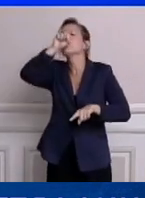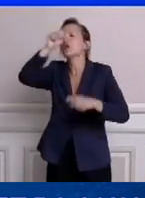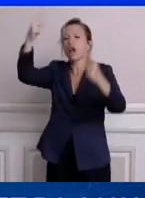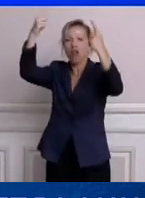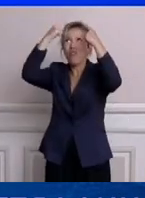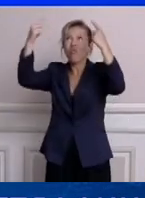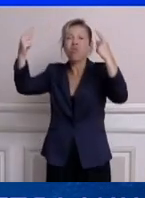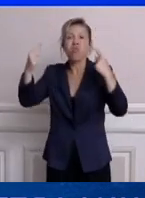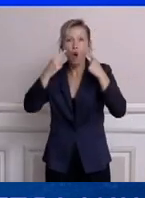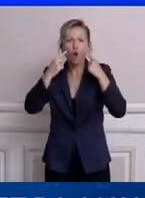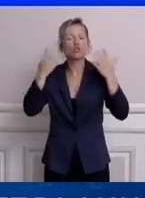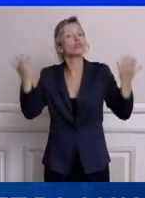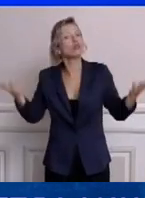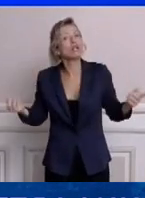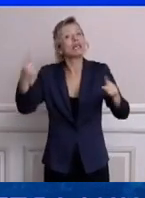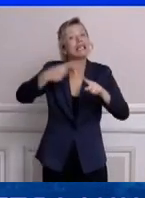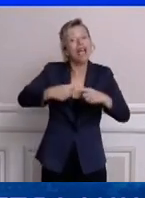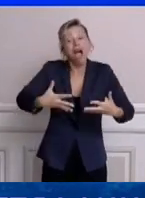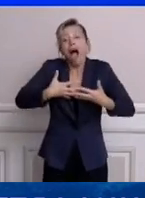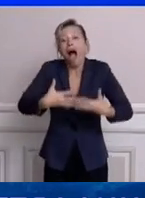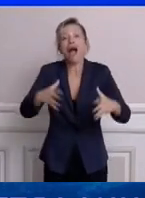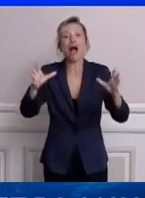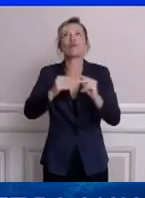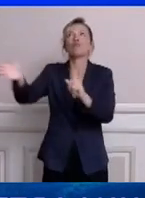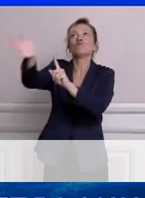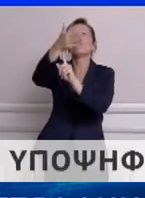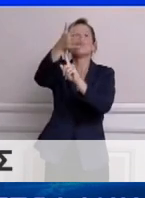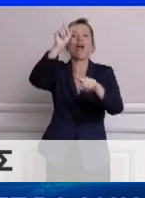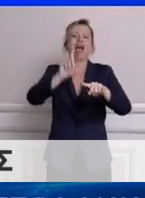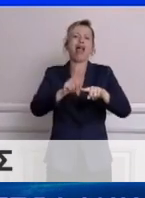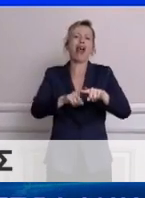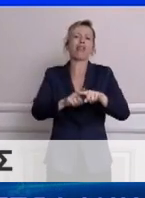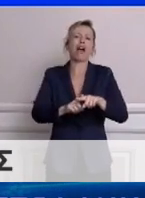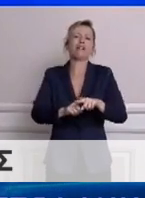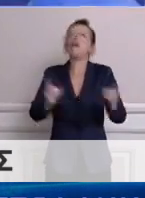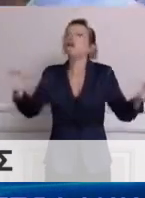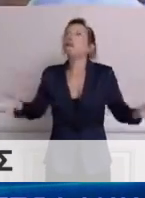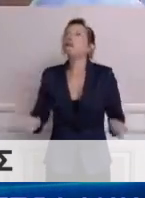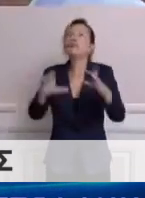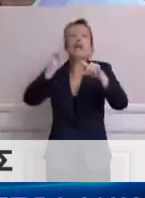ιδανικά της πατρίδας και την αγάπη για αυτή την πατρίδα. Κάθε φορά που υπάρχει...